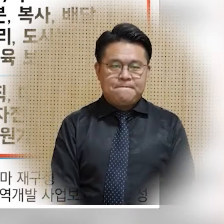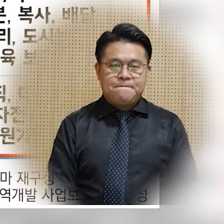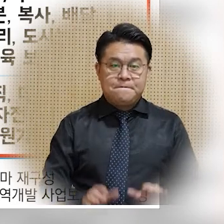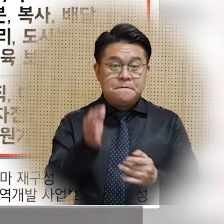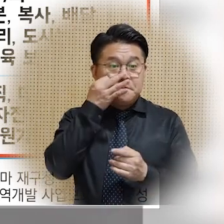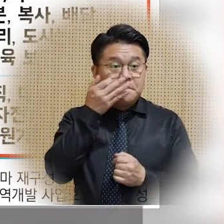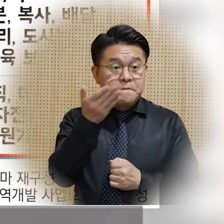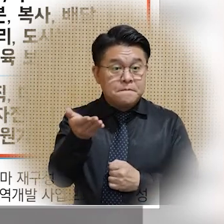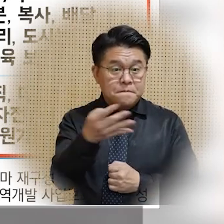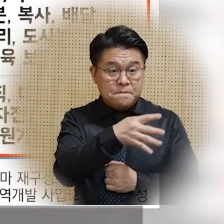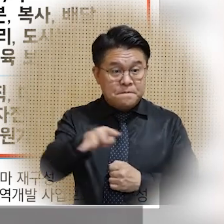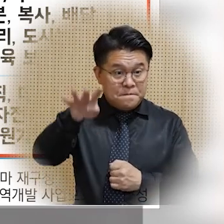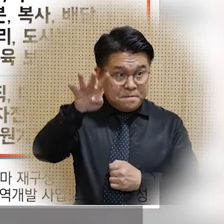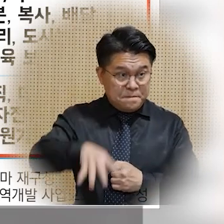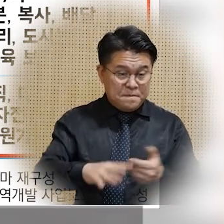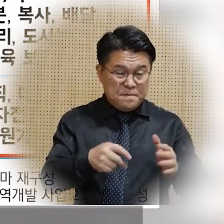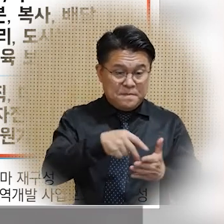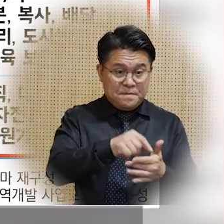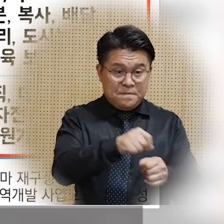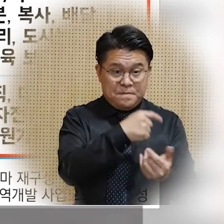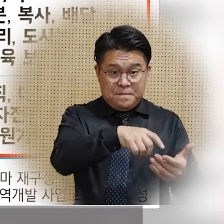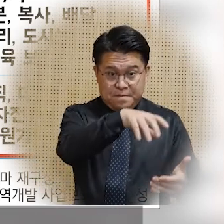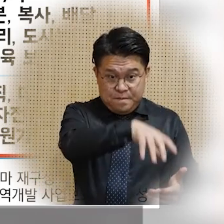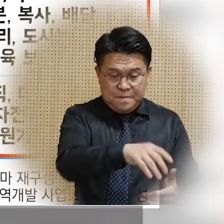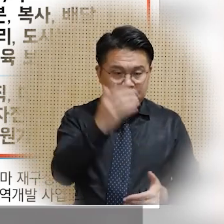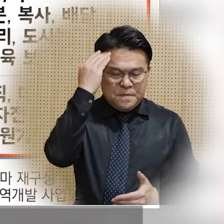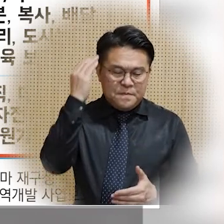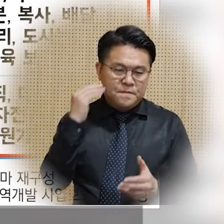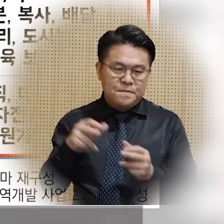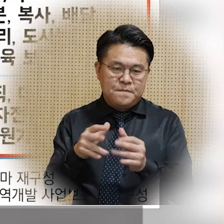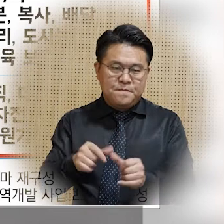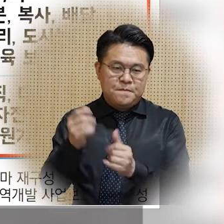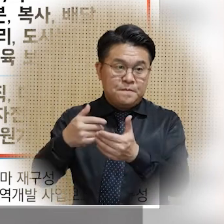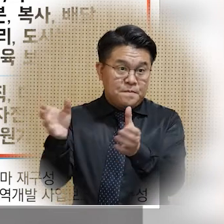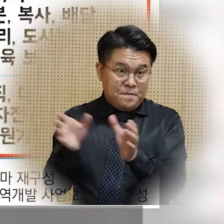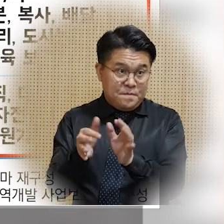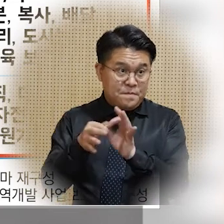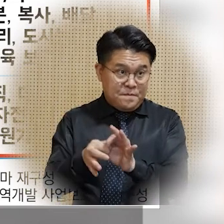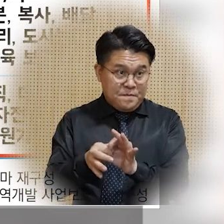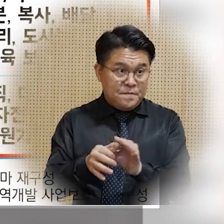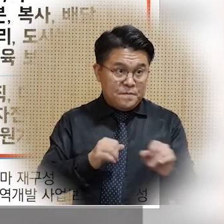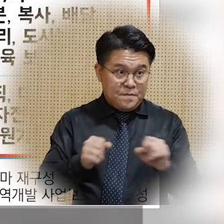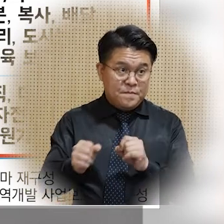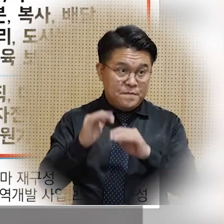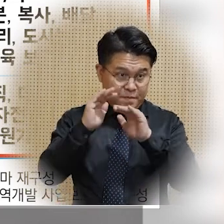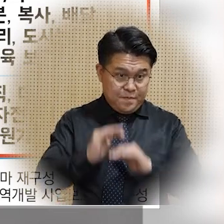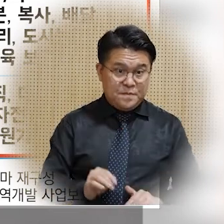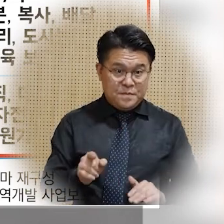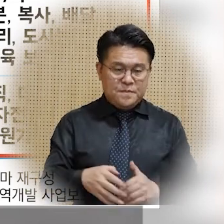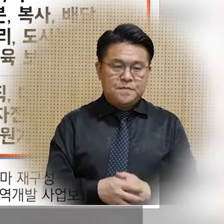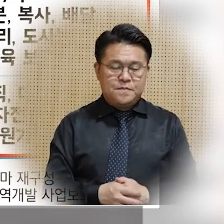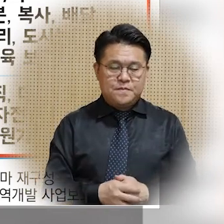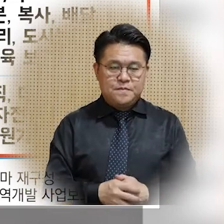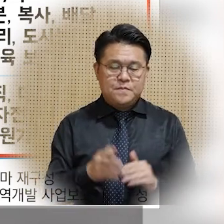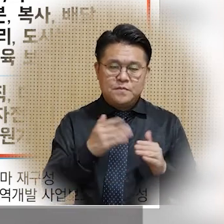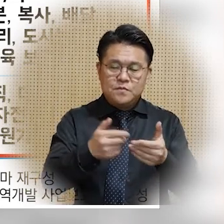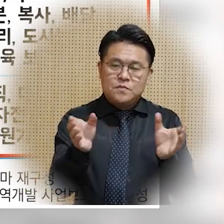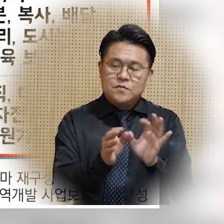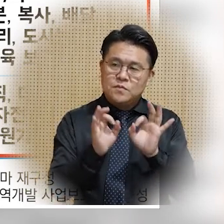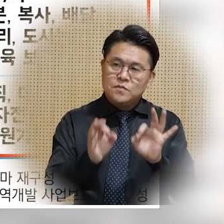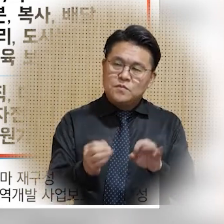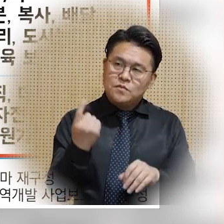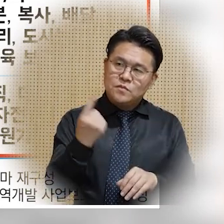진행하고 있습니다. 그래서 지금 보여드리는 표는 국립특수교육원과 한국장애인공단에서 이제 진행한